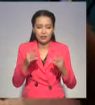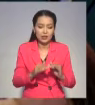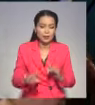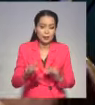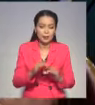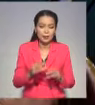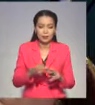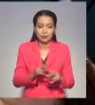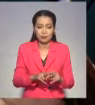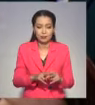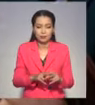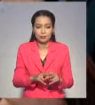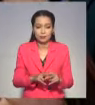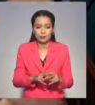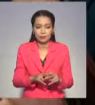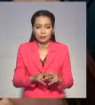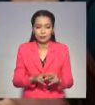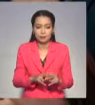нам всем есть.